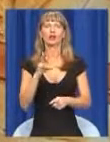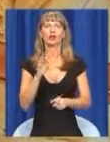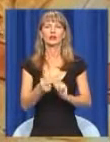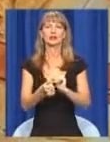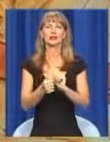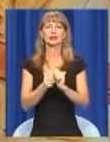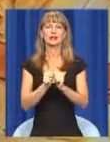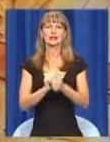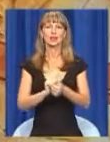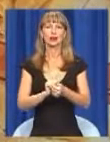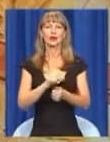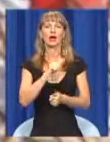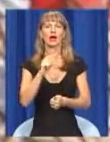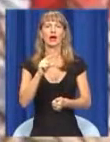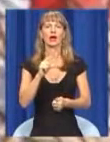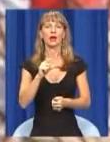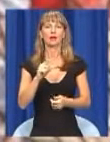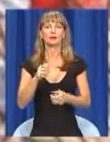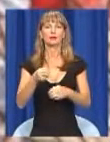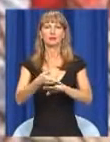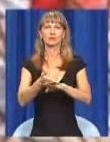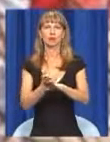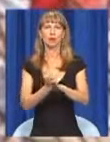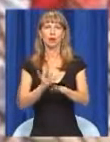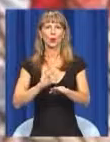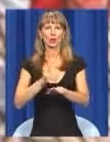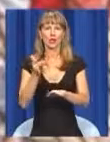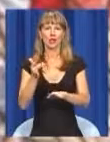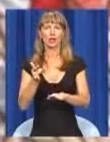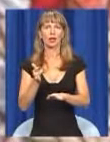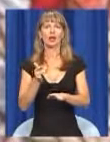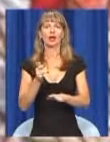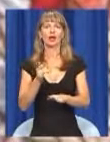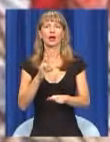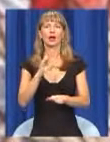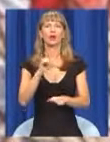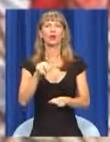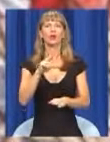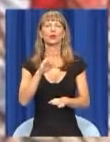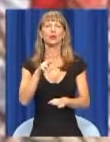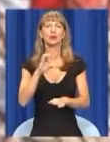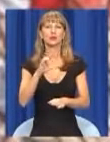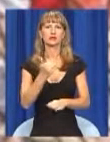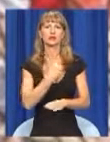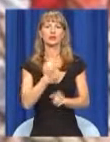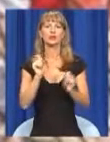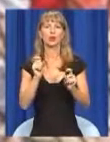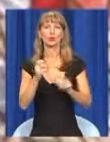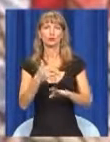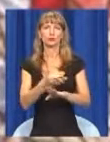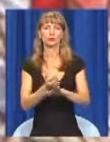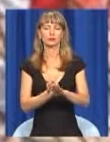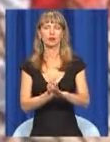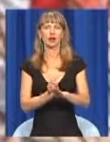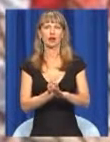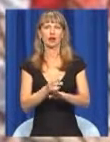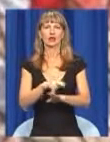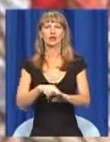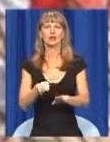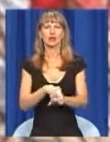замість кришталевого черевичка, як це трапилося з попелюшкою, Родопис загубила золоту сандалію. Про це